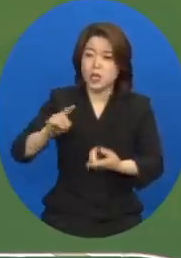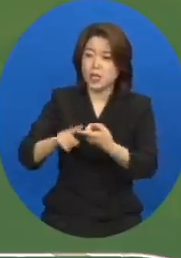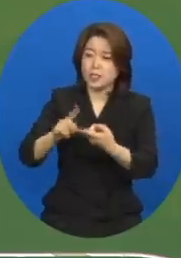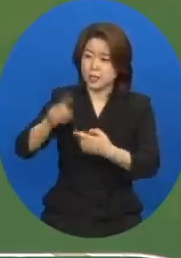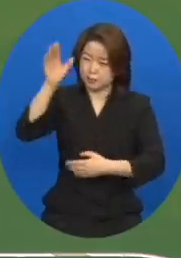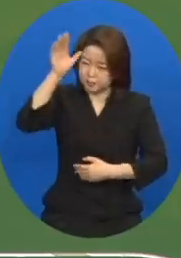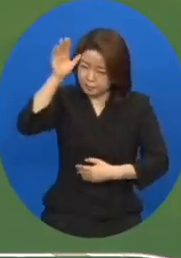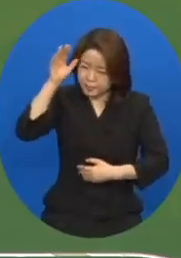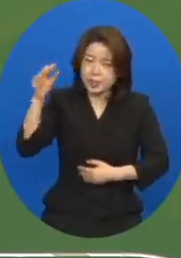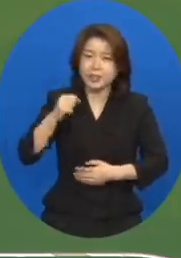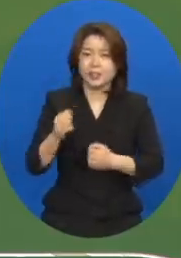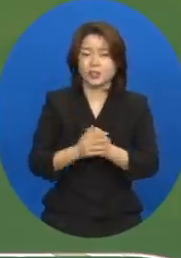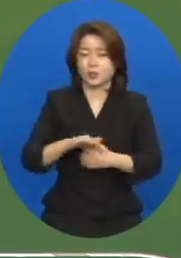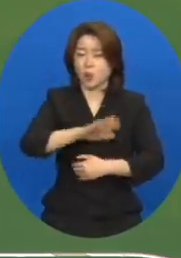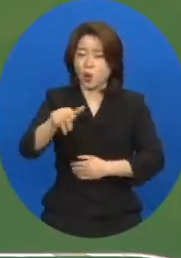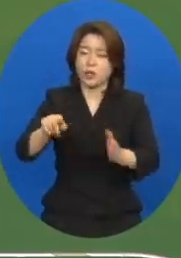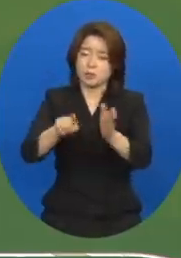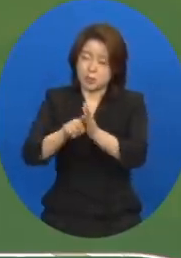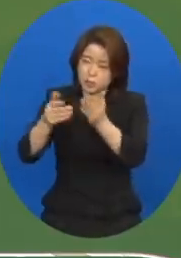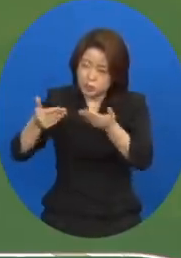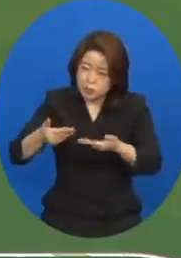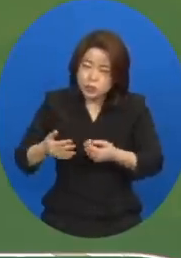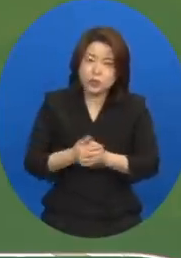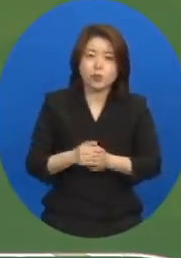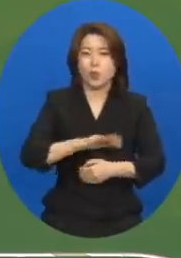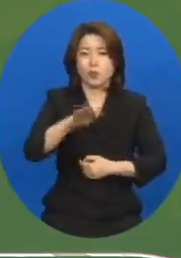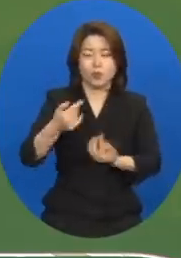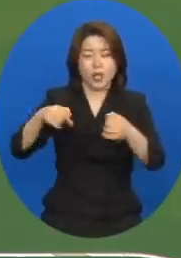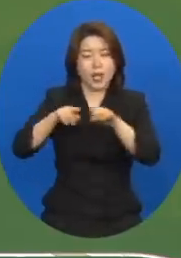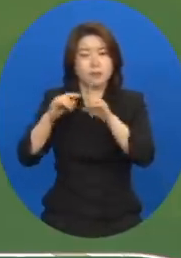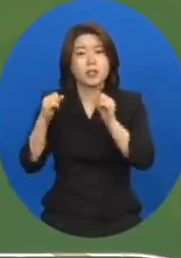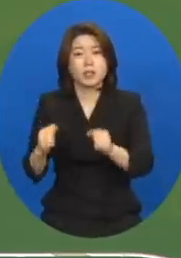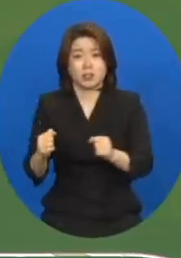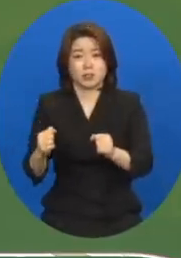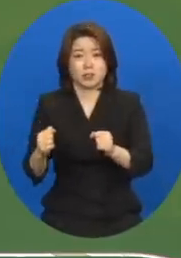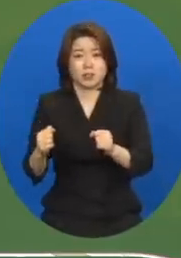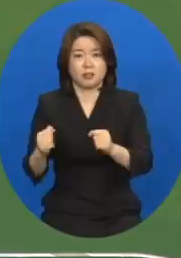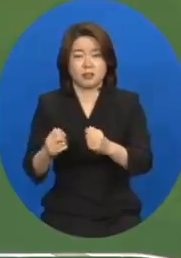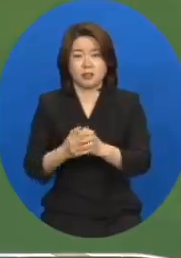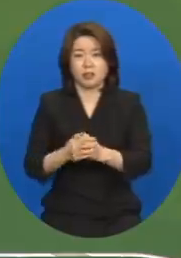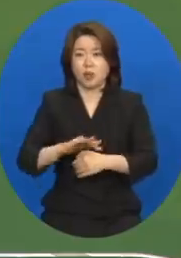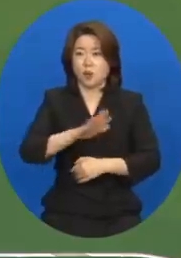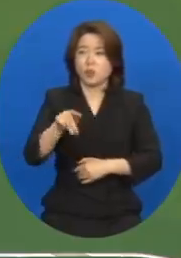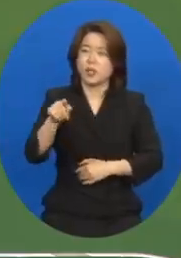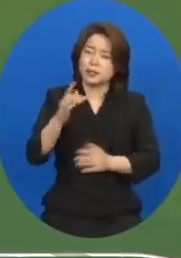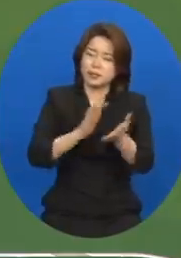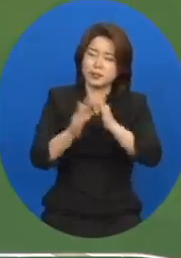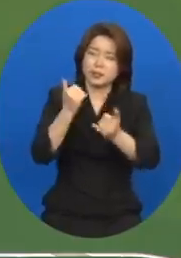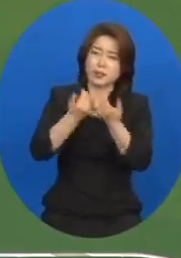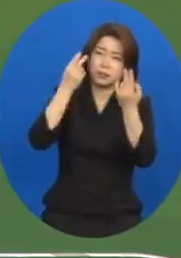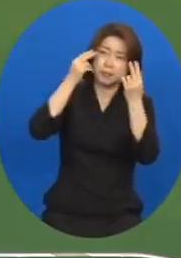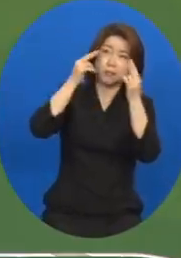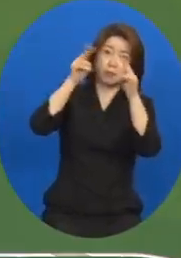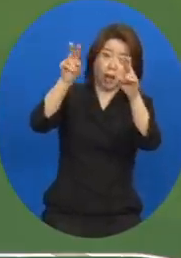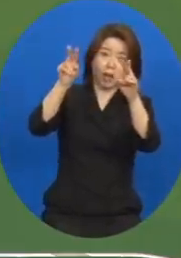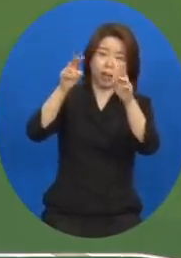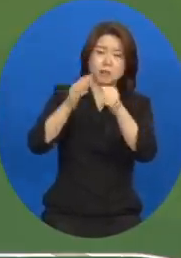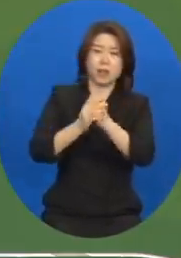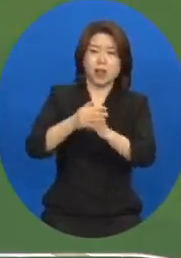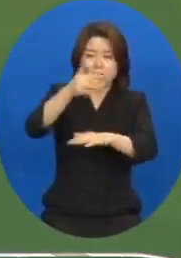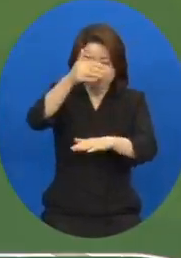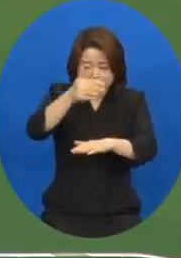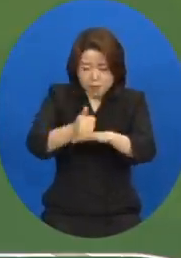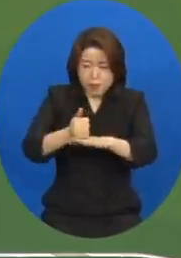기대를 가지고 우리를 믿으시고 우리와 함께 하신다는 거예요. 우리가 그 예수님을 바라보면 비로소